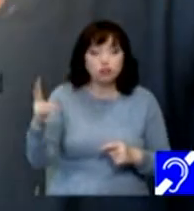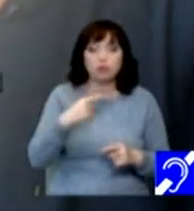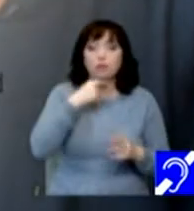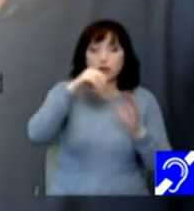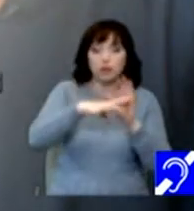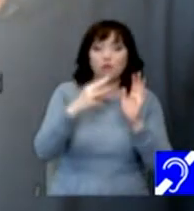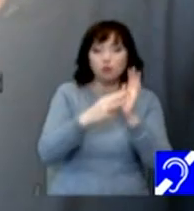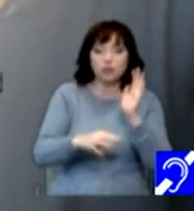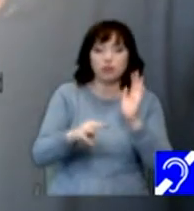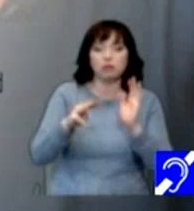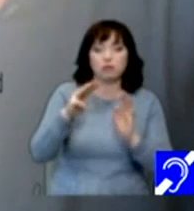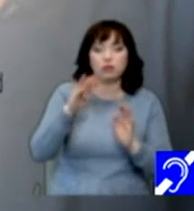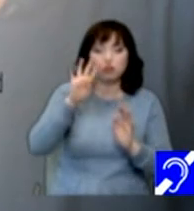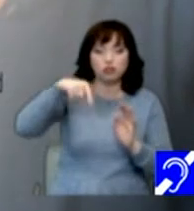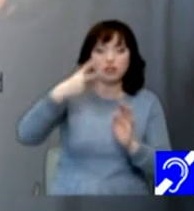votat